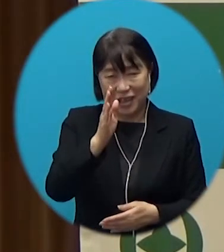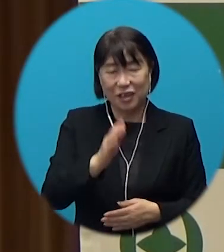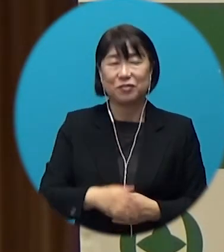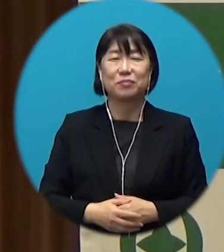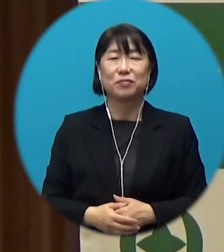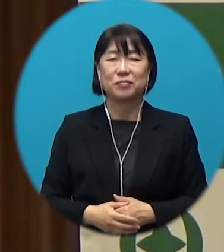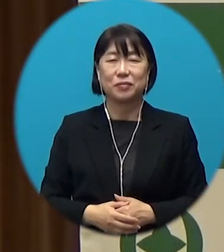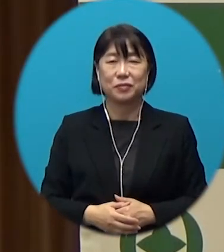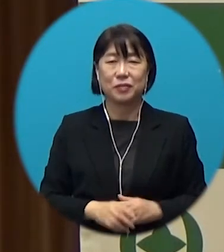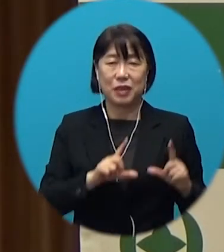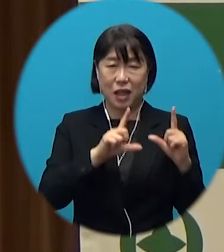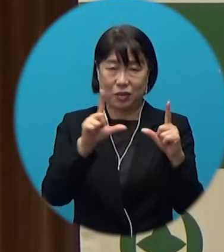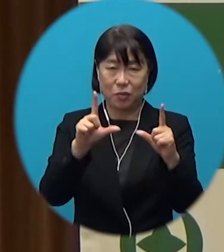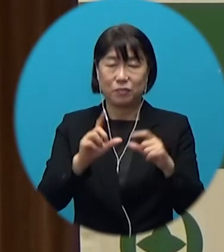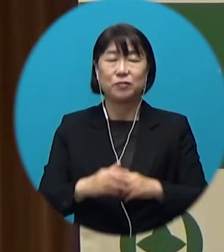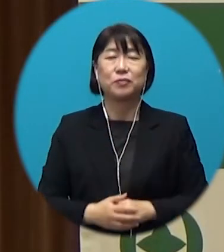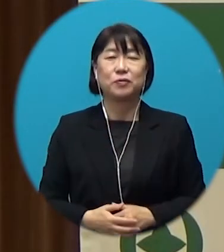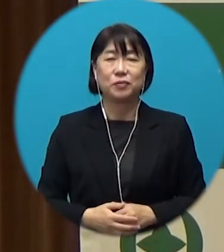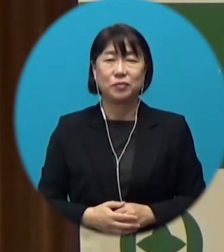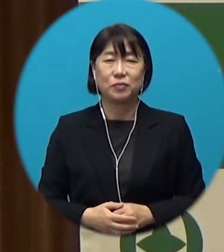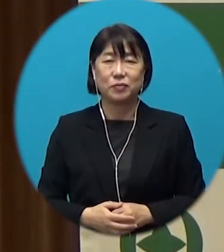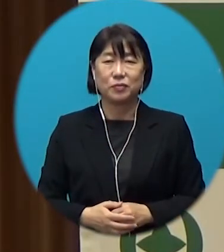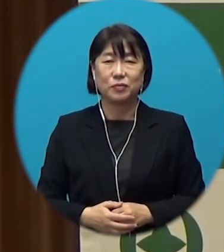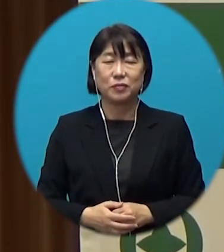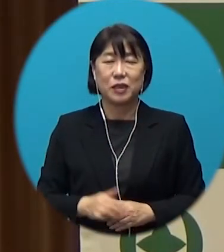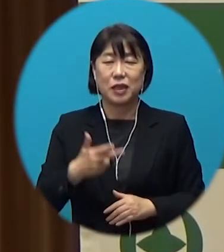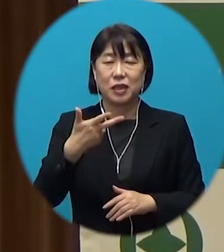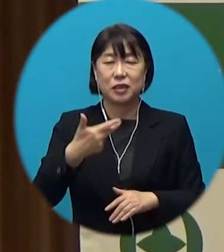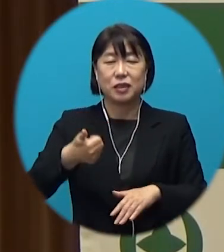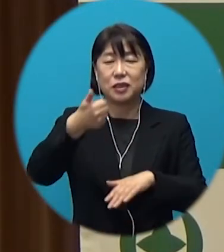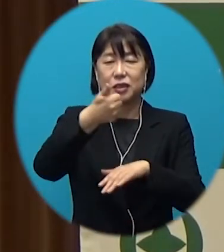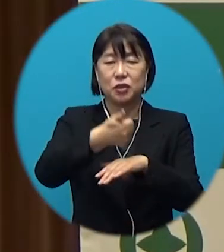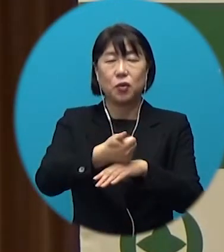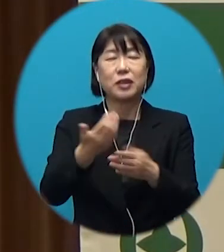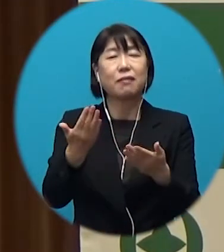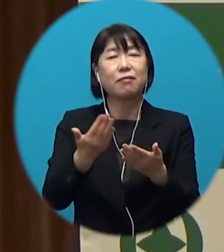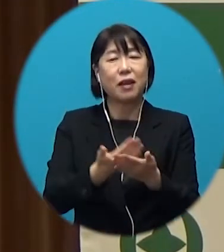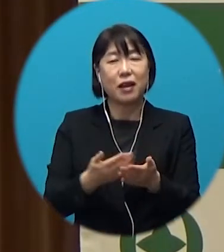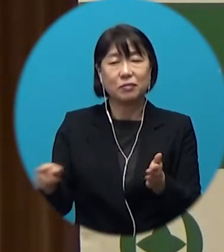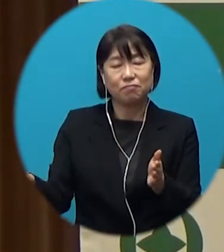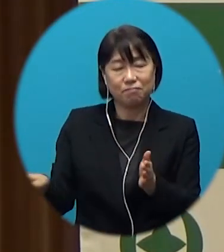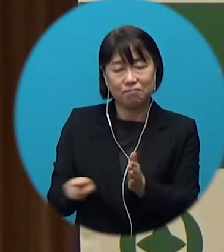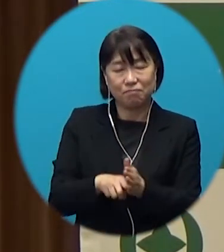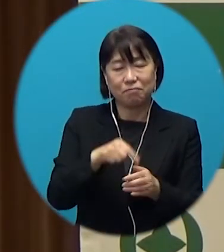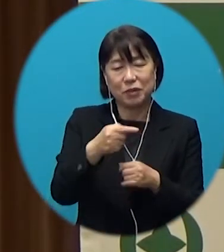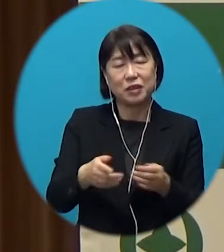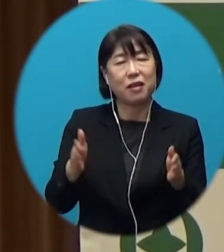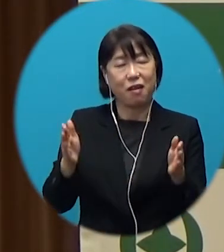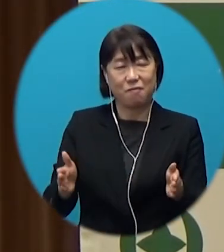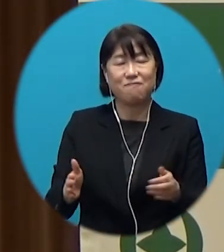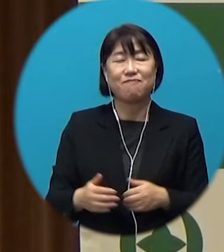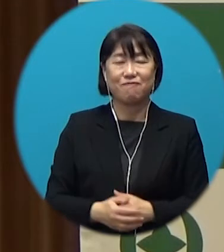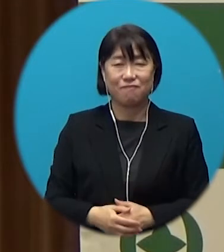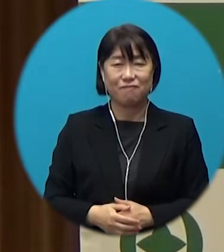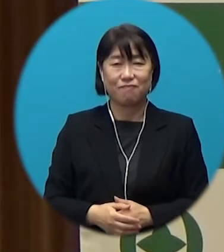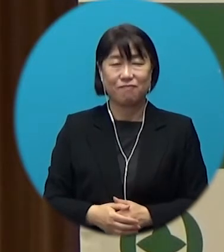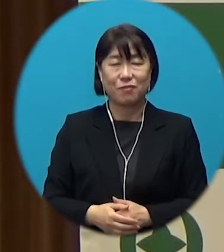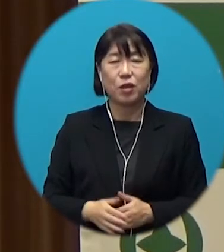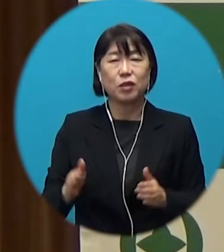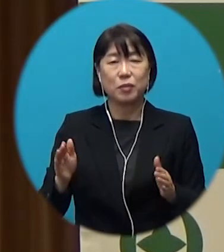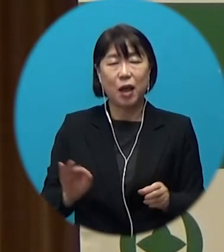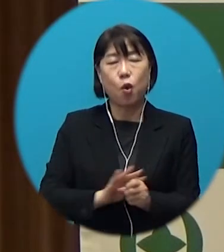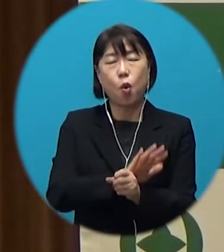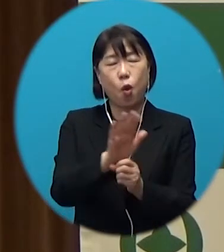い、ですね、市長に就任させていただいてからちょうど1年になります。コロナ対策